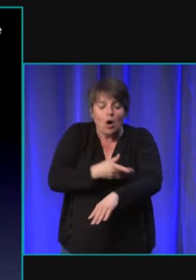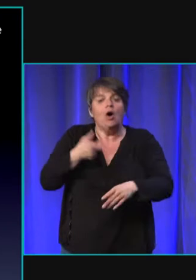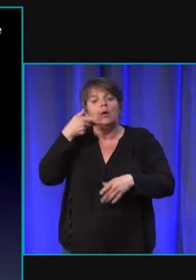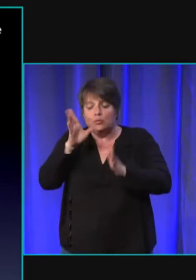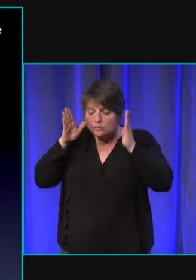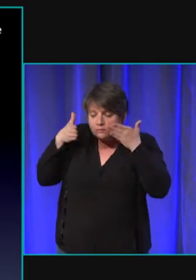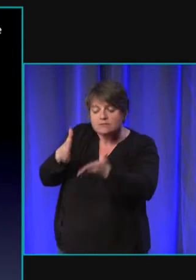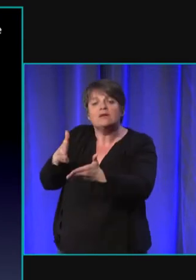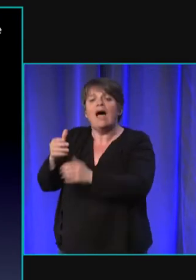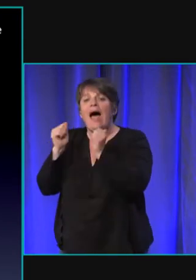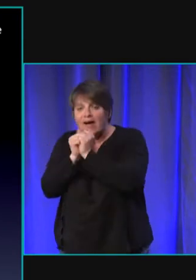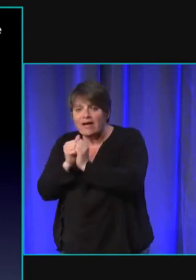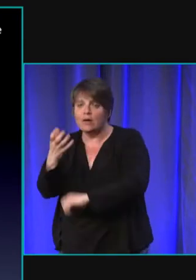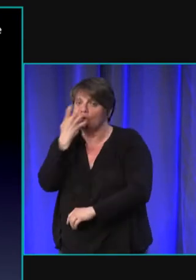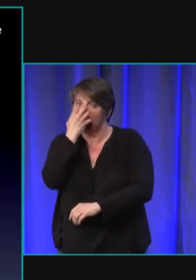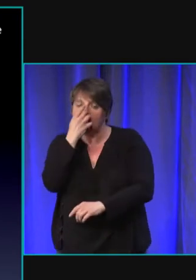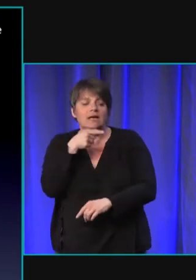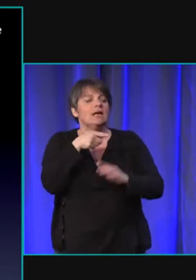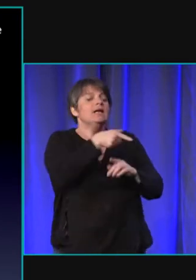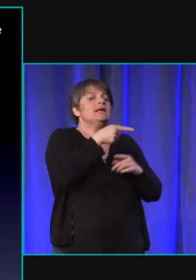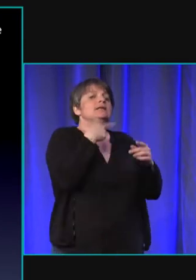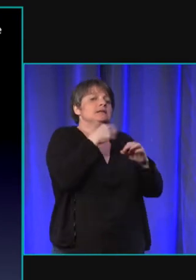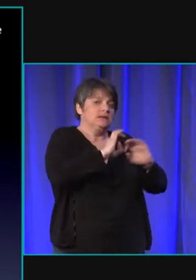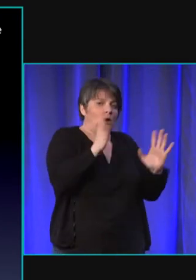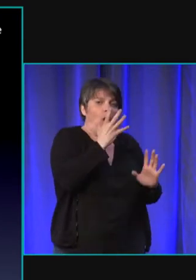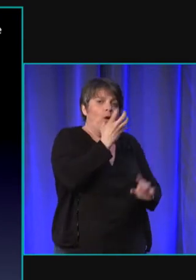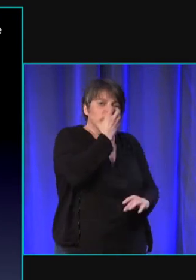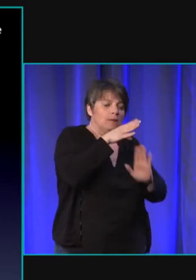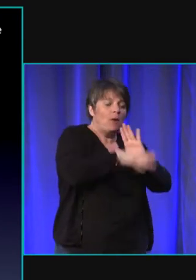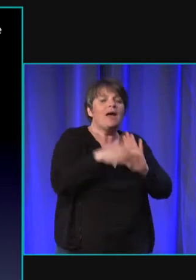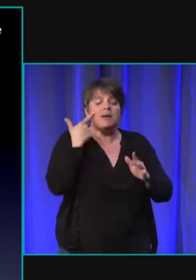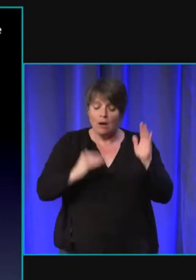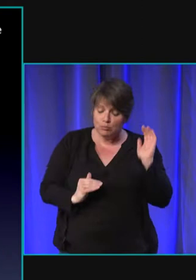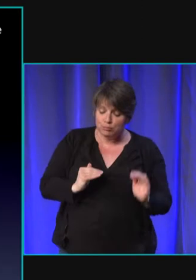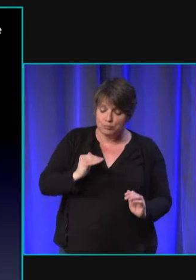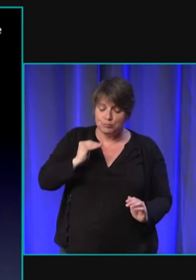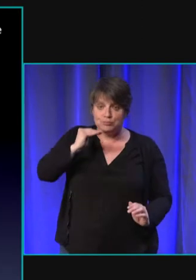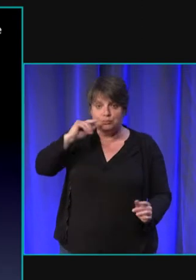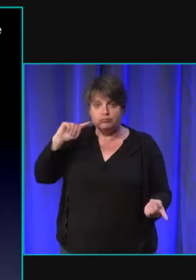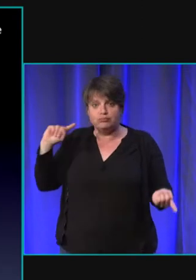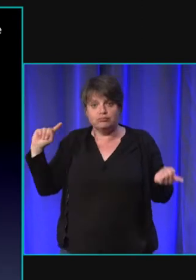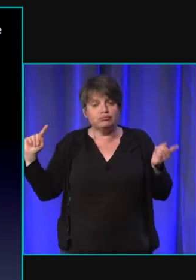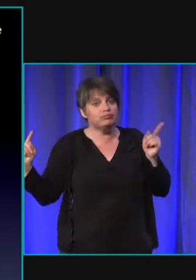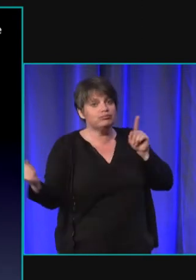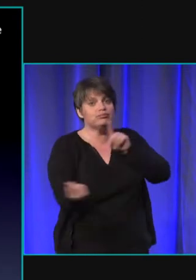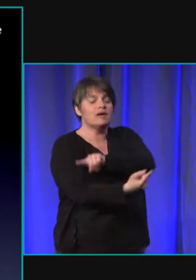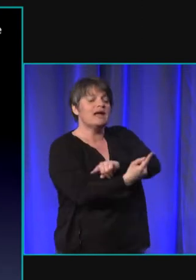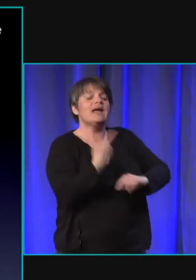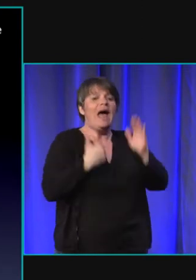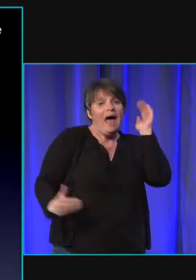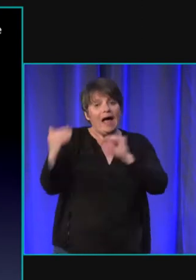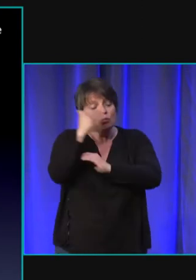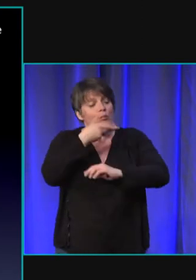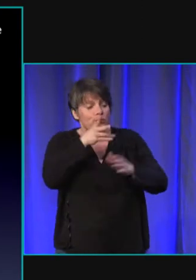anaérobie. Et ensuite, lorsqu'ils grandissent, eh bien, tout s'inverse. Lorsqu'on devient adulte, les adultes vont utiliser beaucoup plus leur filière